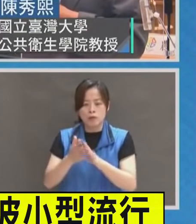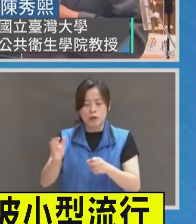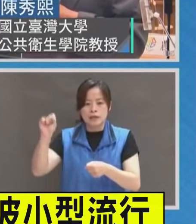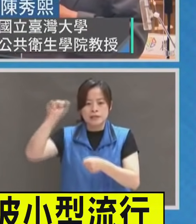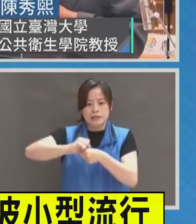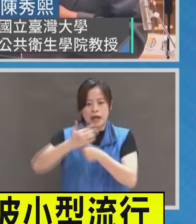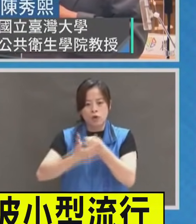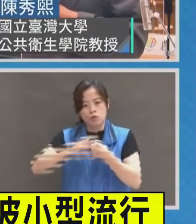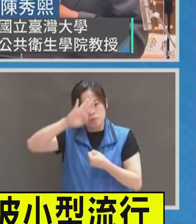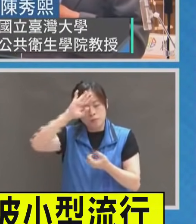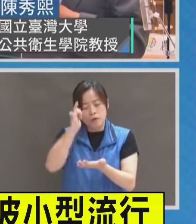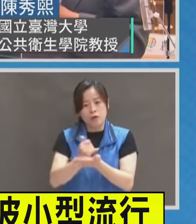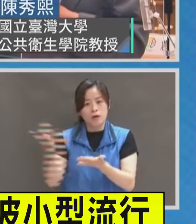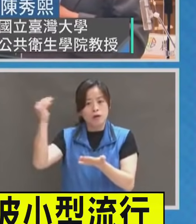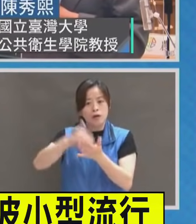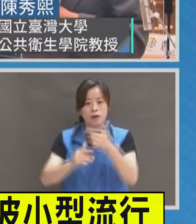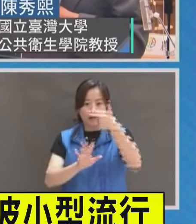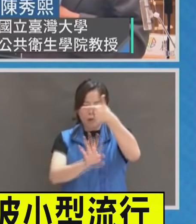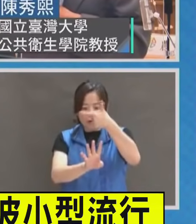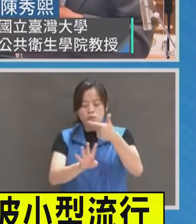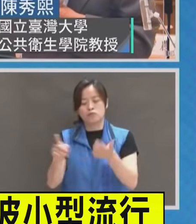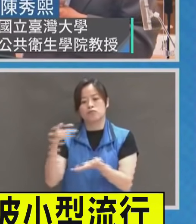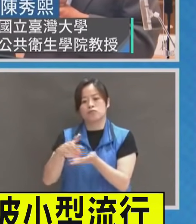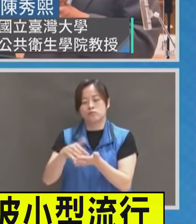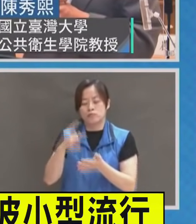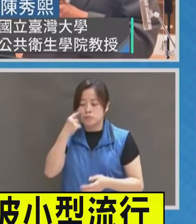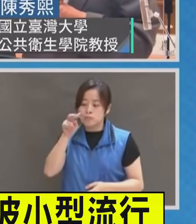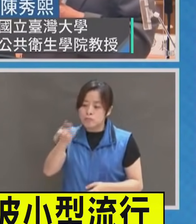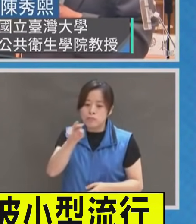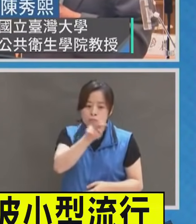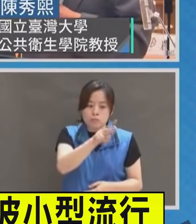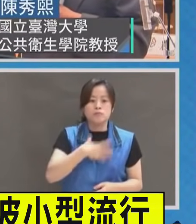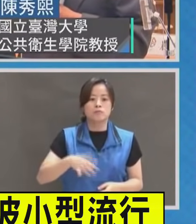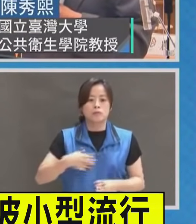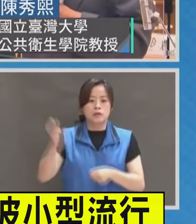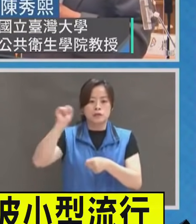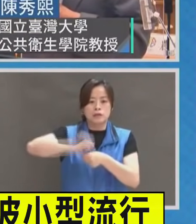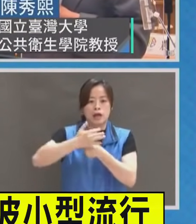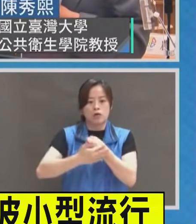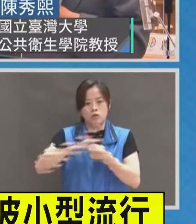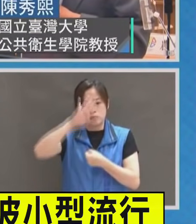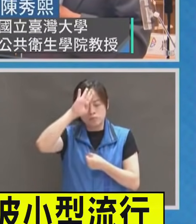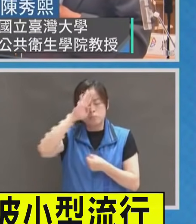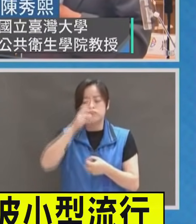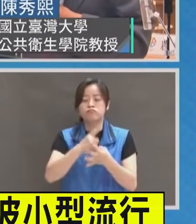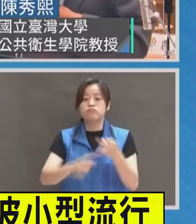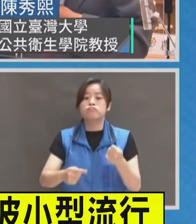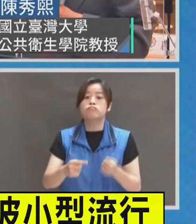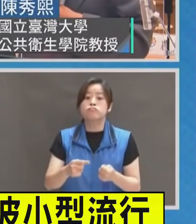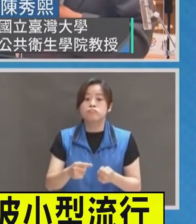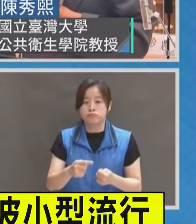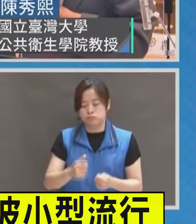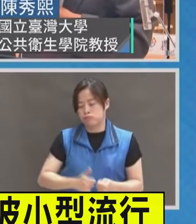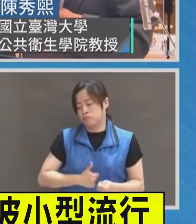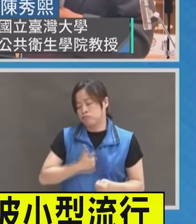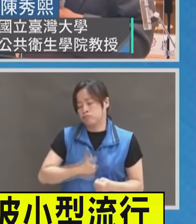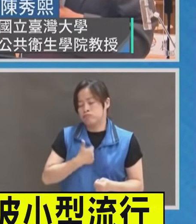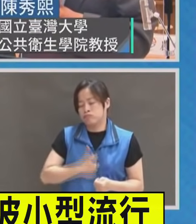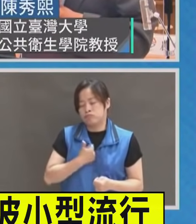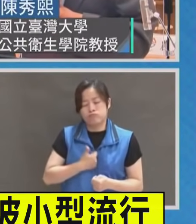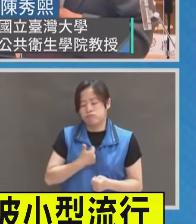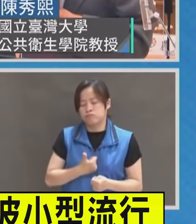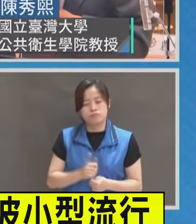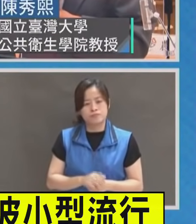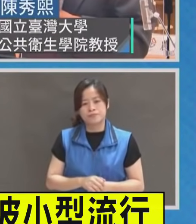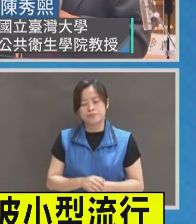来做这个部署。那么以上就是我在这一段时间很高兴有机会来为新北市的